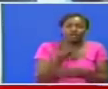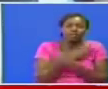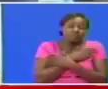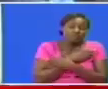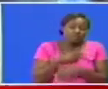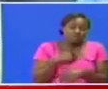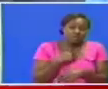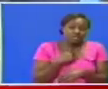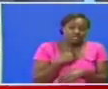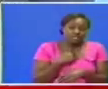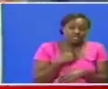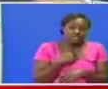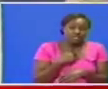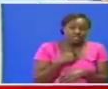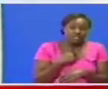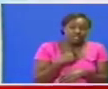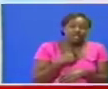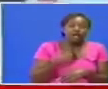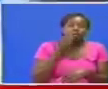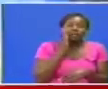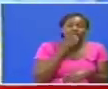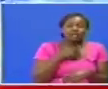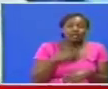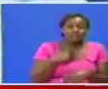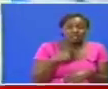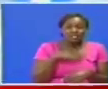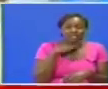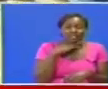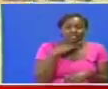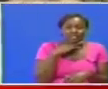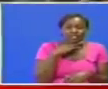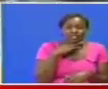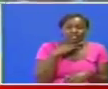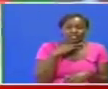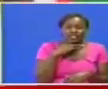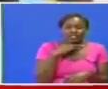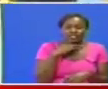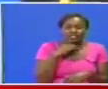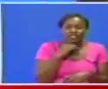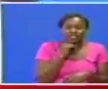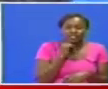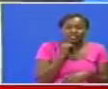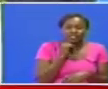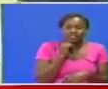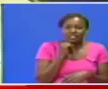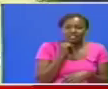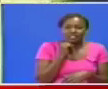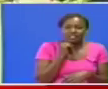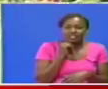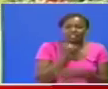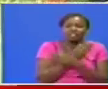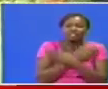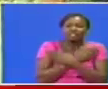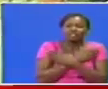Na kama ambavyo unajua mama amelala. So, ni hapo tu. Wako na rafiki sana na huyo